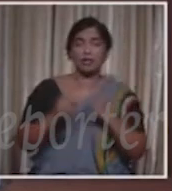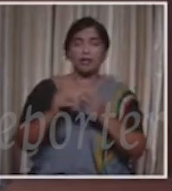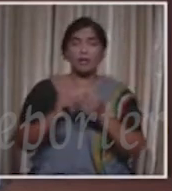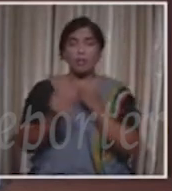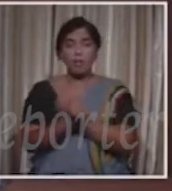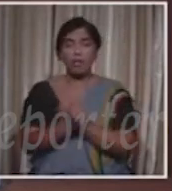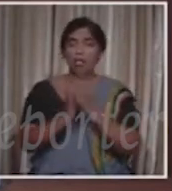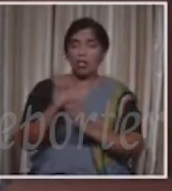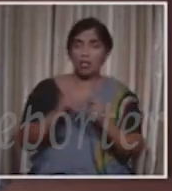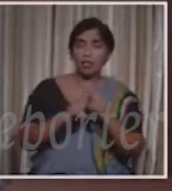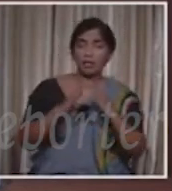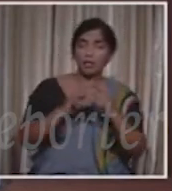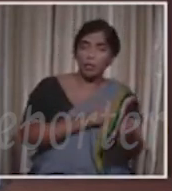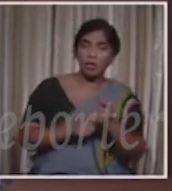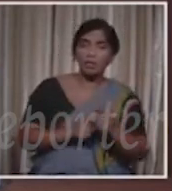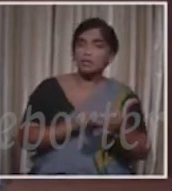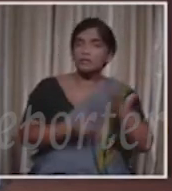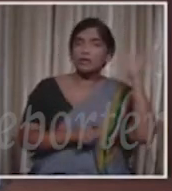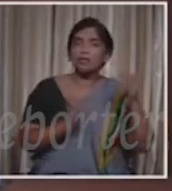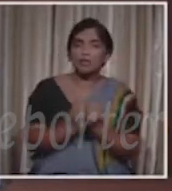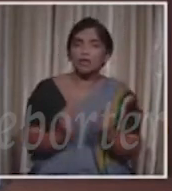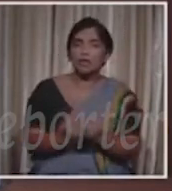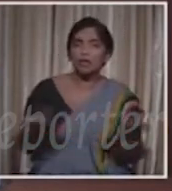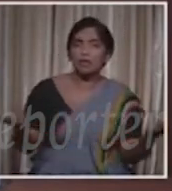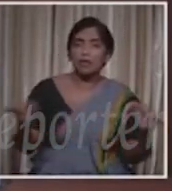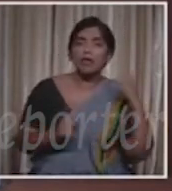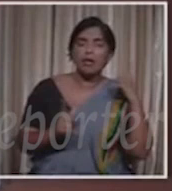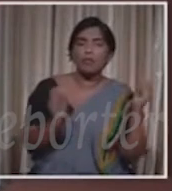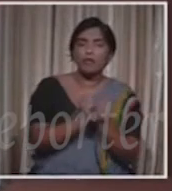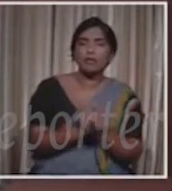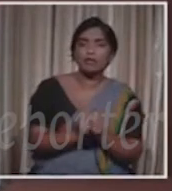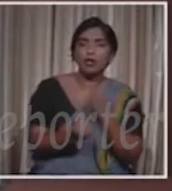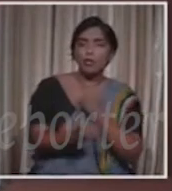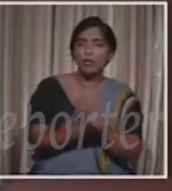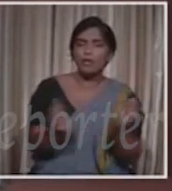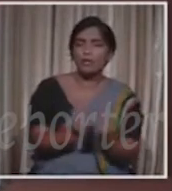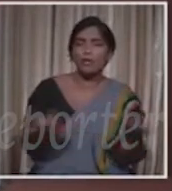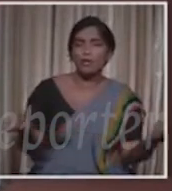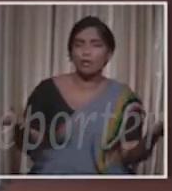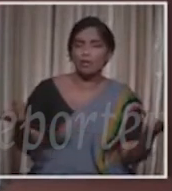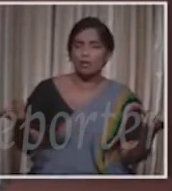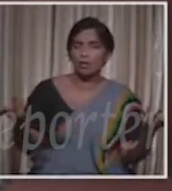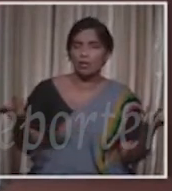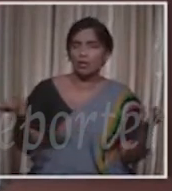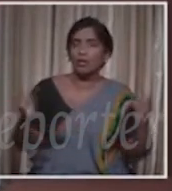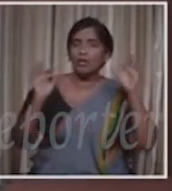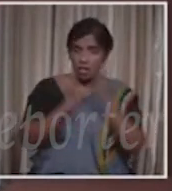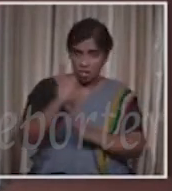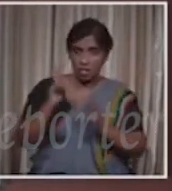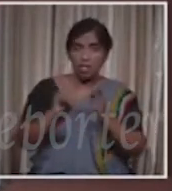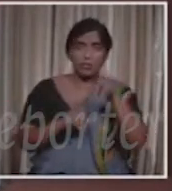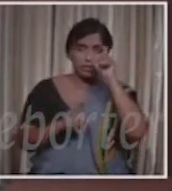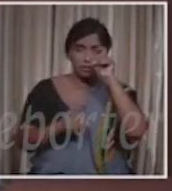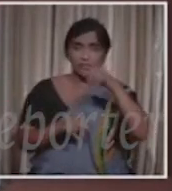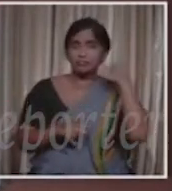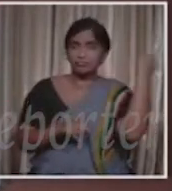යතේ, පොලිසිය ජනාධිපති යතේ, මන්ත්‍රීවරුන්ට ගෙවල් වලට ගහනකොට ජනාධිපති මොනවද කරේ? ඒ හමුදාව මොකද්ද කරේ? ඒ පොලිසිය මොකද්ද කරේ?